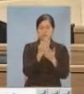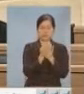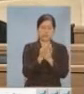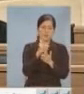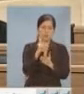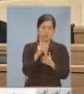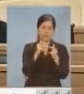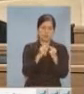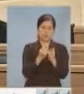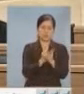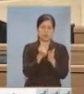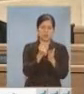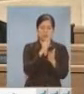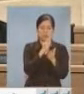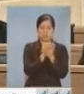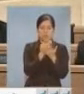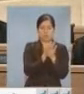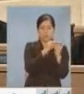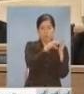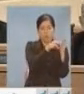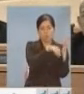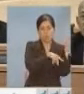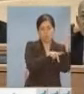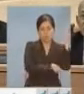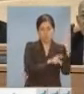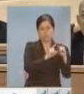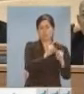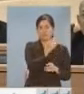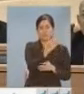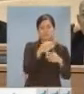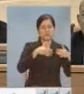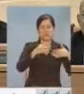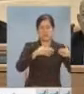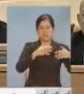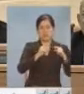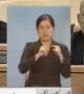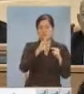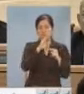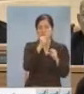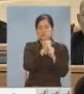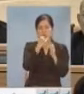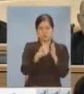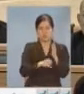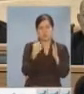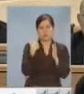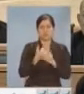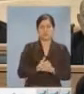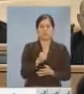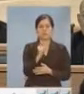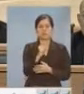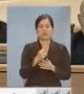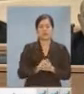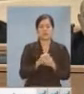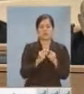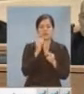ไม่เกิดการโกงการกินกันก็ไม่เป็นไรถ้าเกิดมีการโกงการกินสภาแห่งนี้กำลังทำตราบาปให้กับลูกห